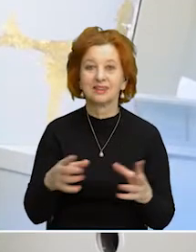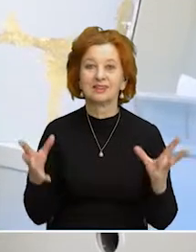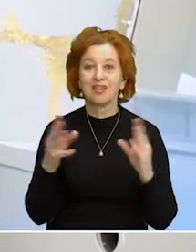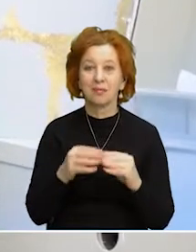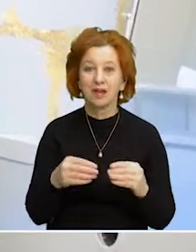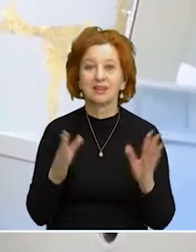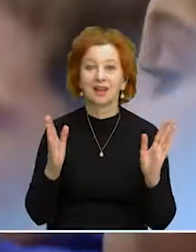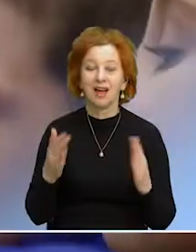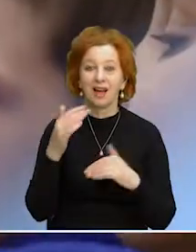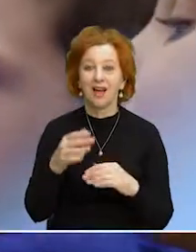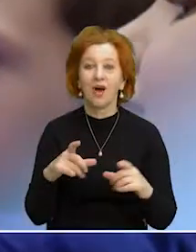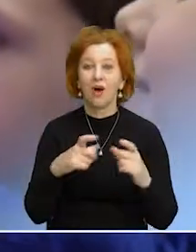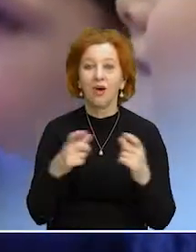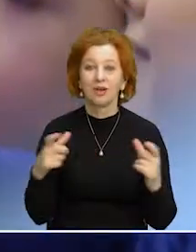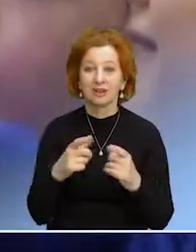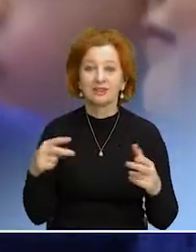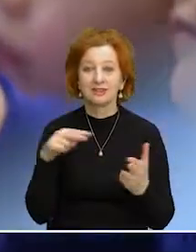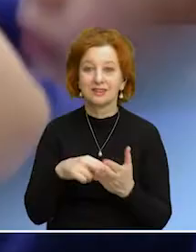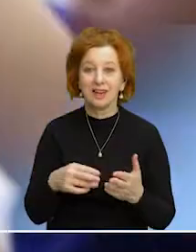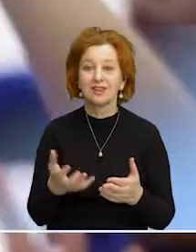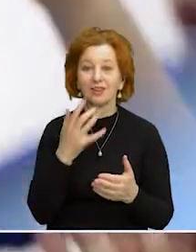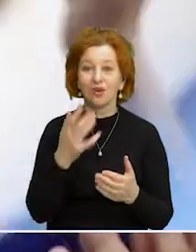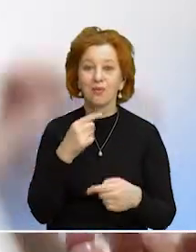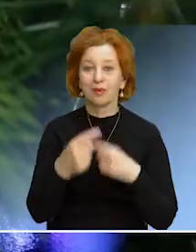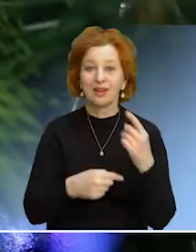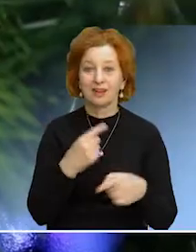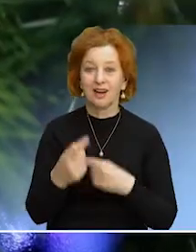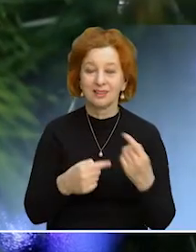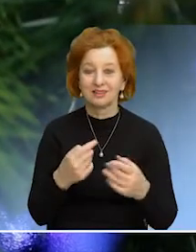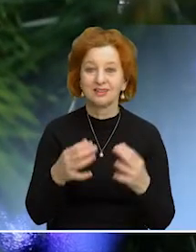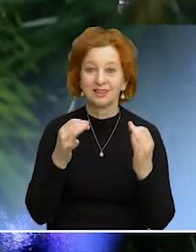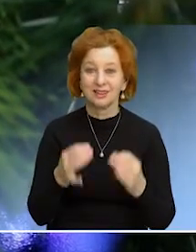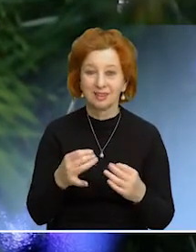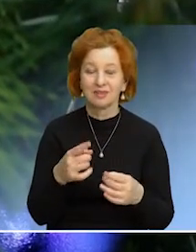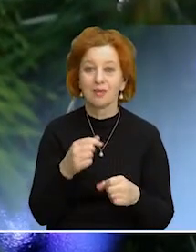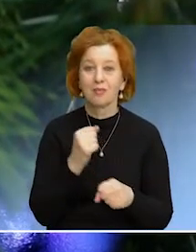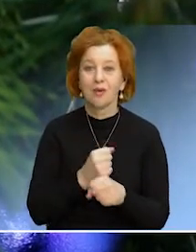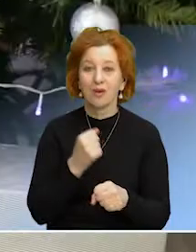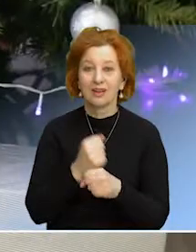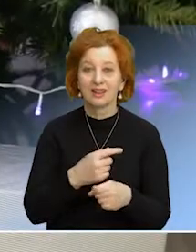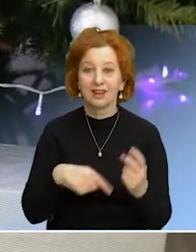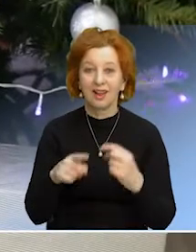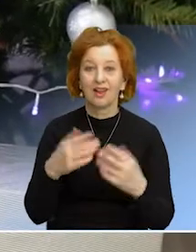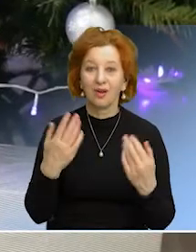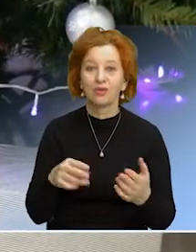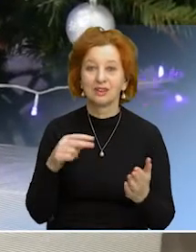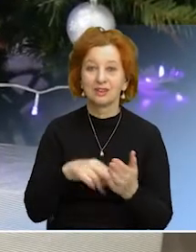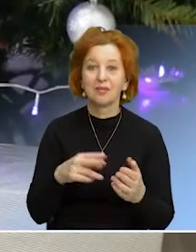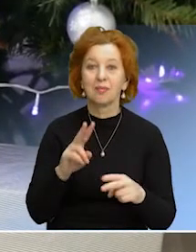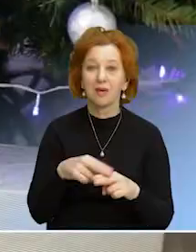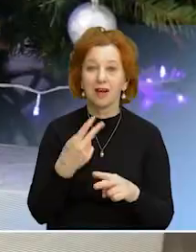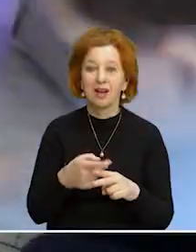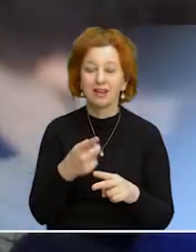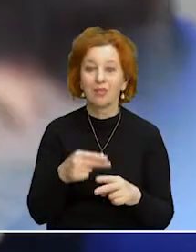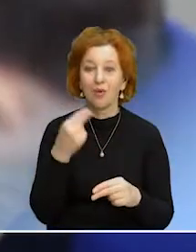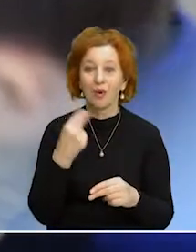Совместное изготовление новогодних открыток может стать очень теплой традицией в вашей семье. В таких поделках живет душа и искренность.